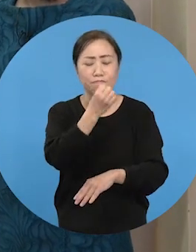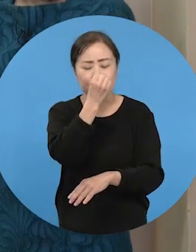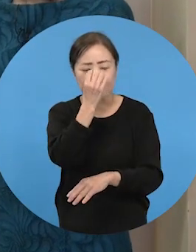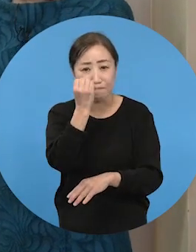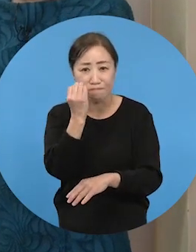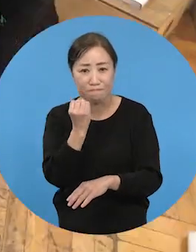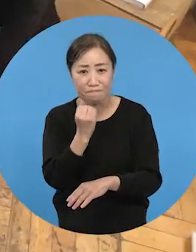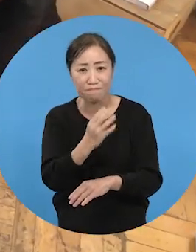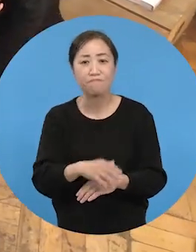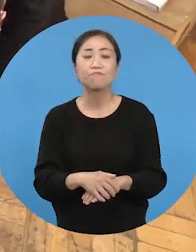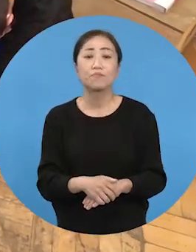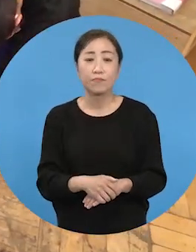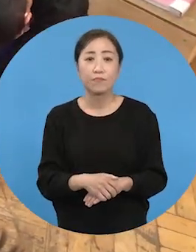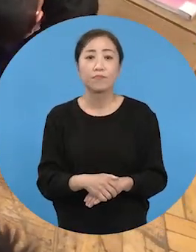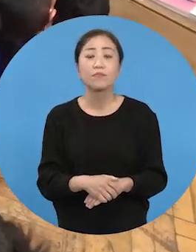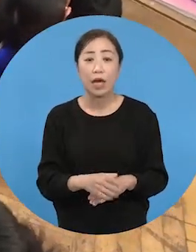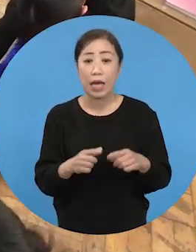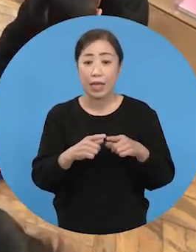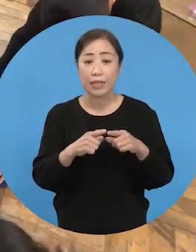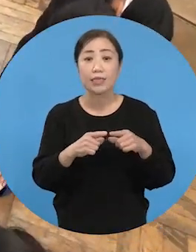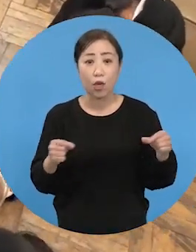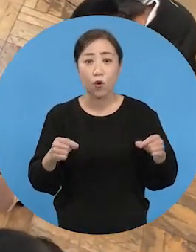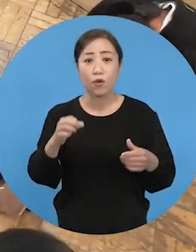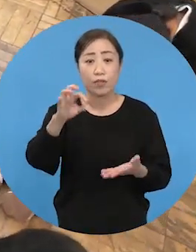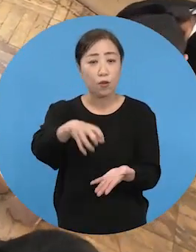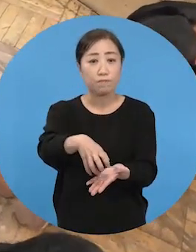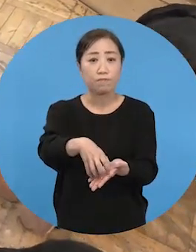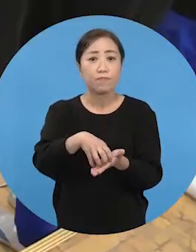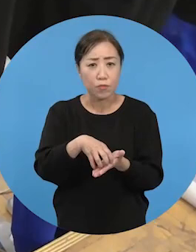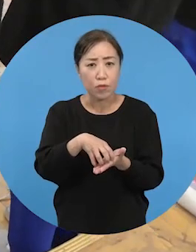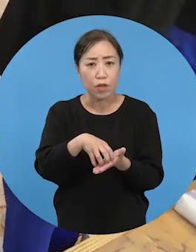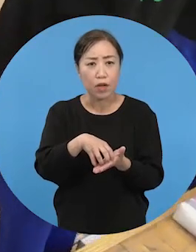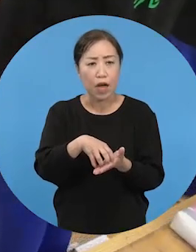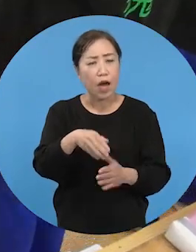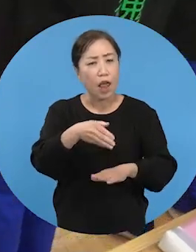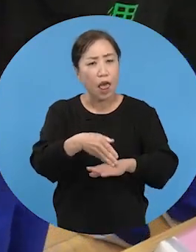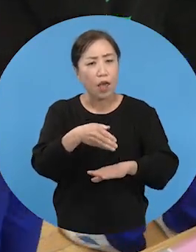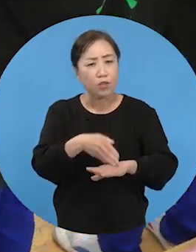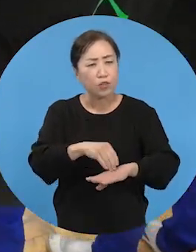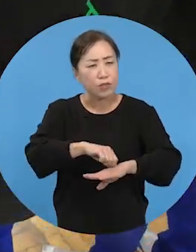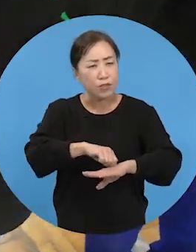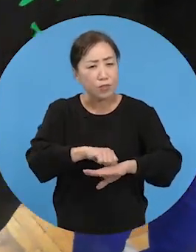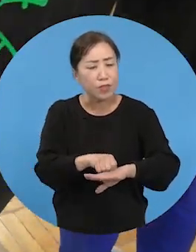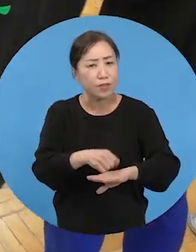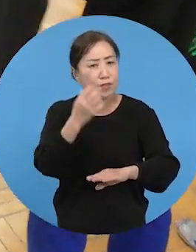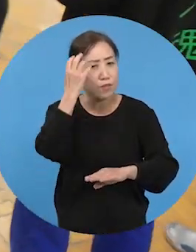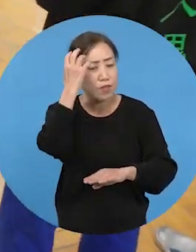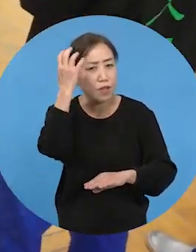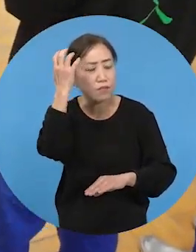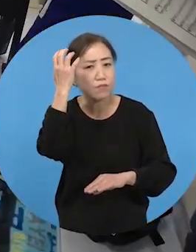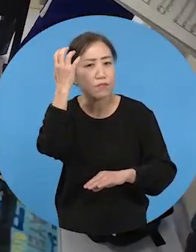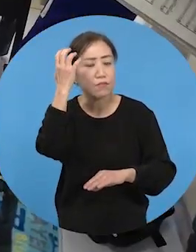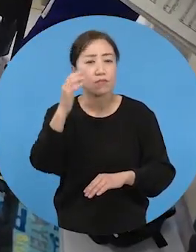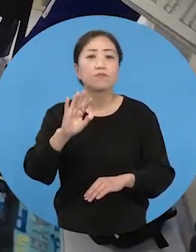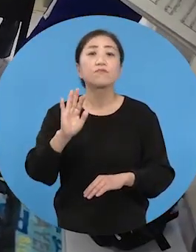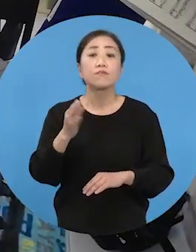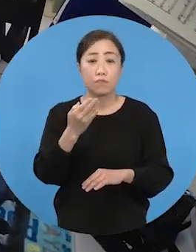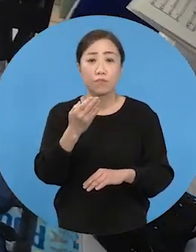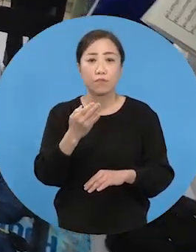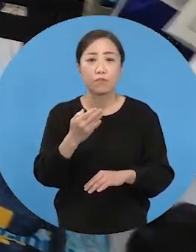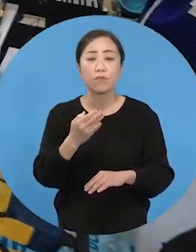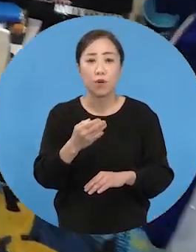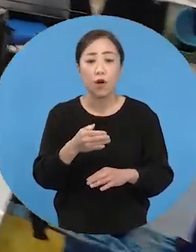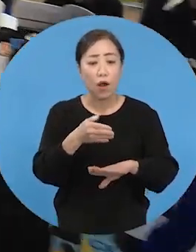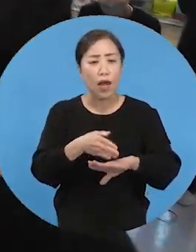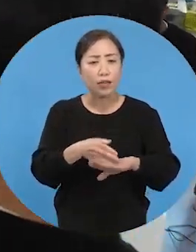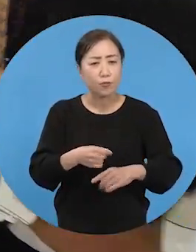です。 強烈です。全国1位とか狙える学校ってすごいなんか厳しそうな予感があるじゃないですか。けど真面目